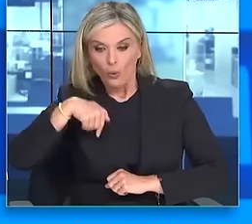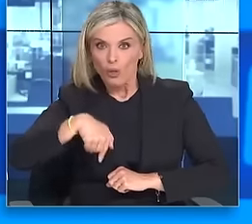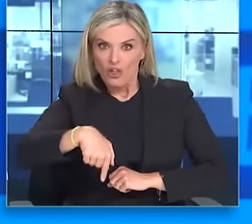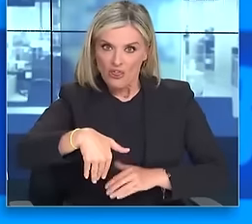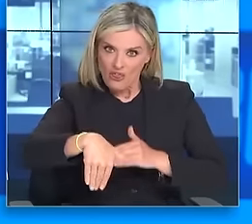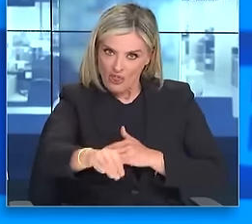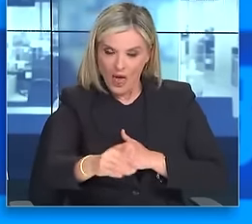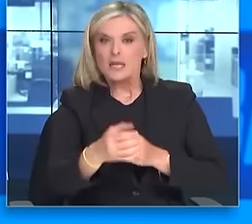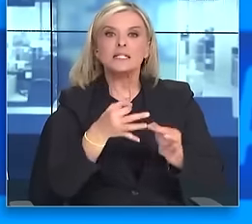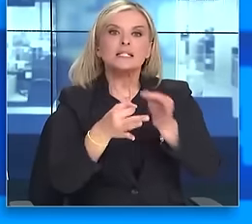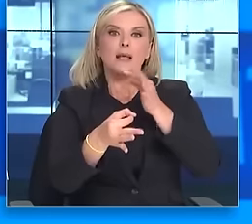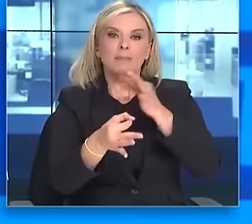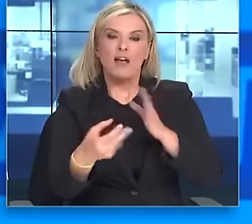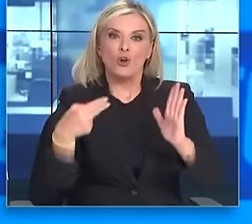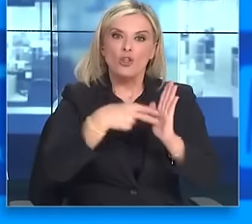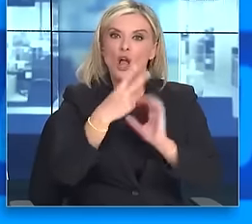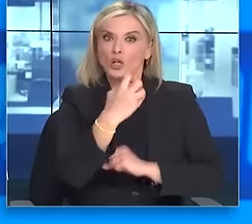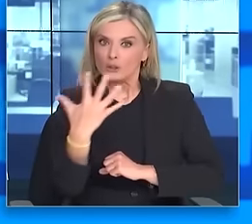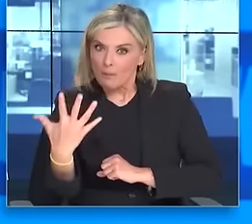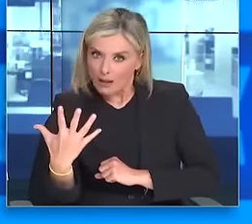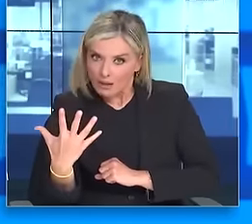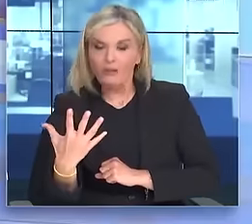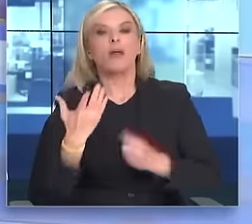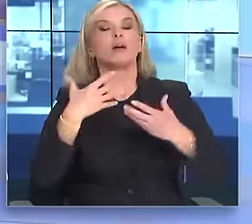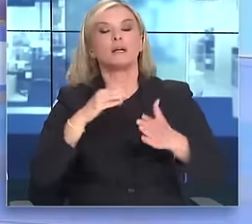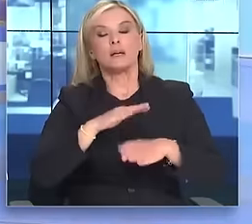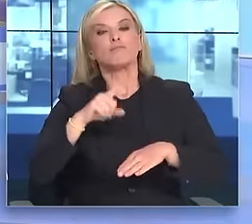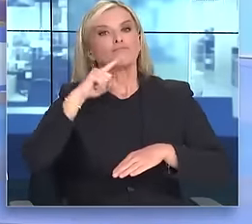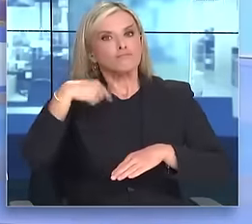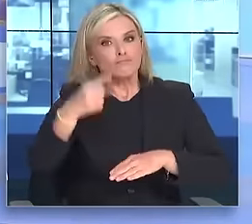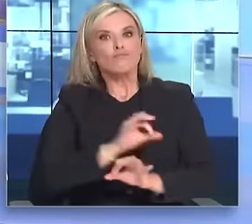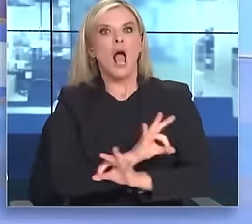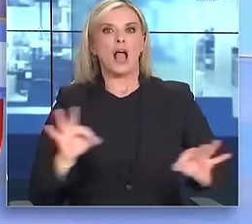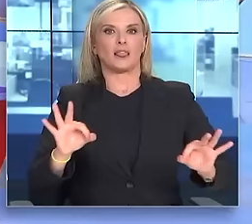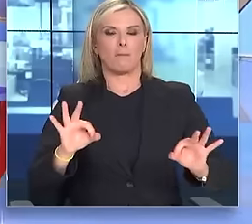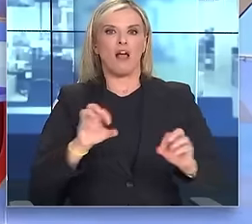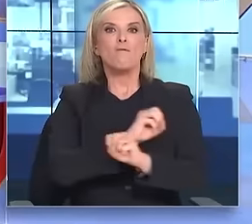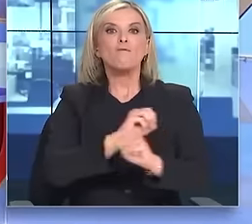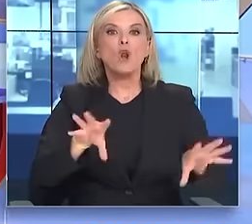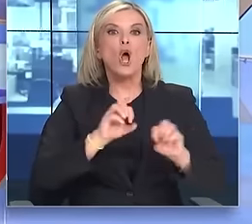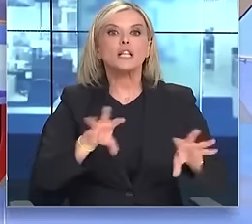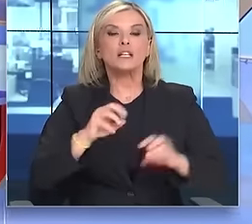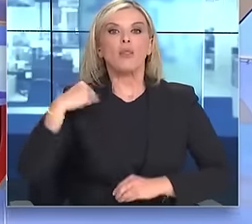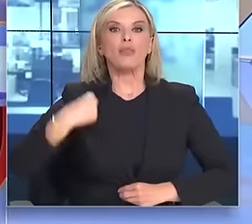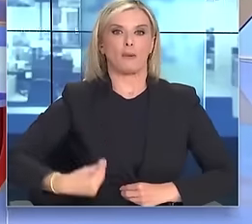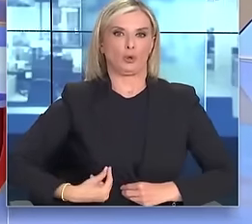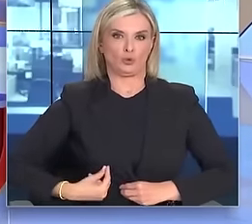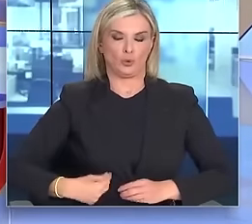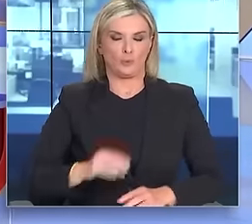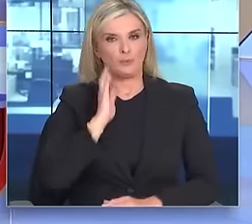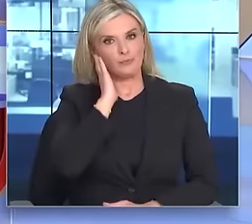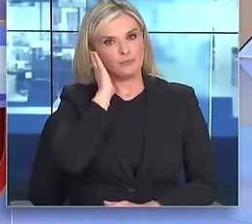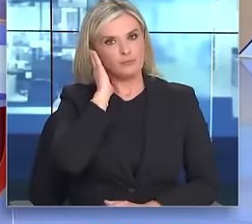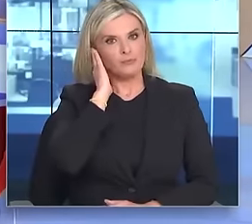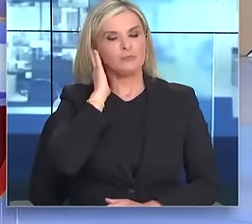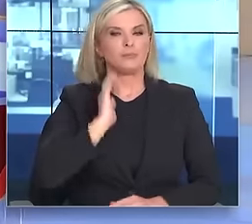το 2025. Ωραία. Τώρα, επειδή πιάσαμε τα σχολεία. Είναι ένα θέμα το οποίο δυστυχώς το βλέπουμε κάθε μέρα και εδώ και στην εκπομπή. Και δεν είναι άλλο